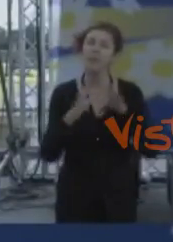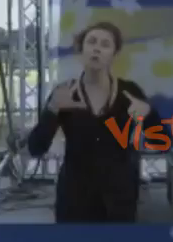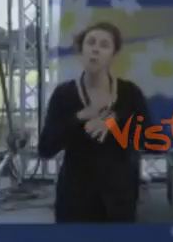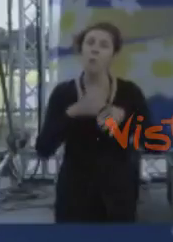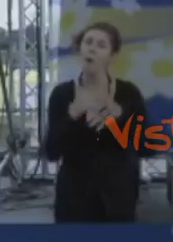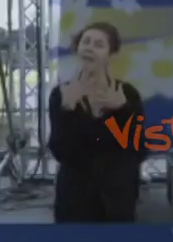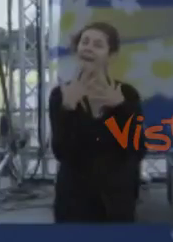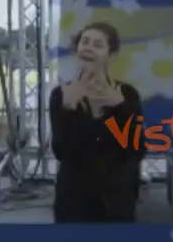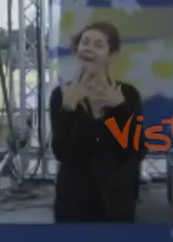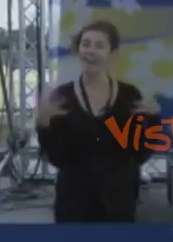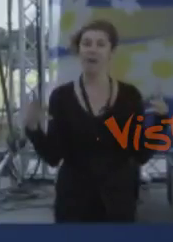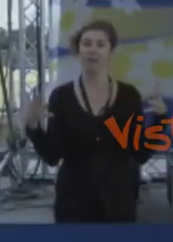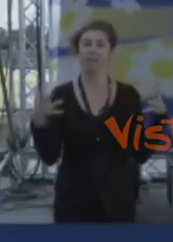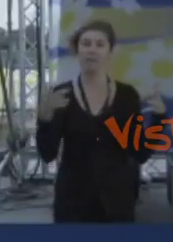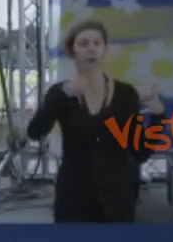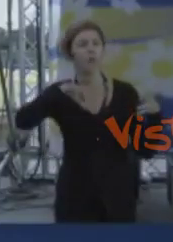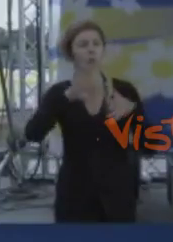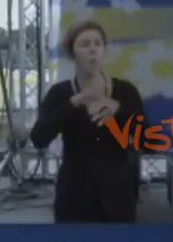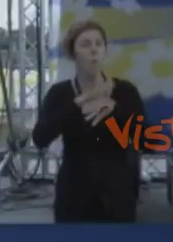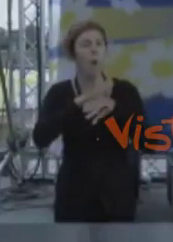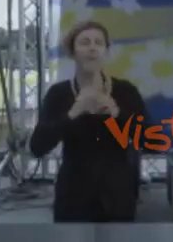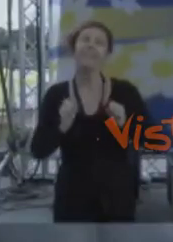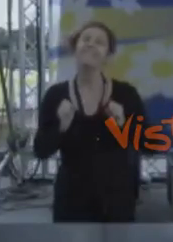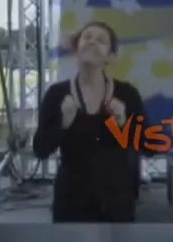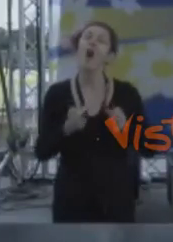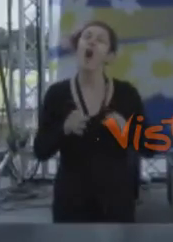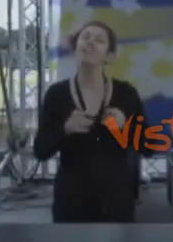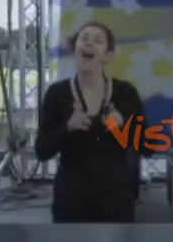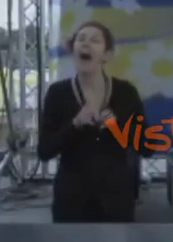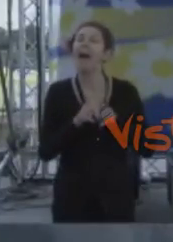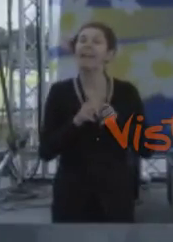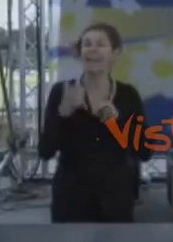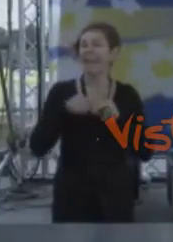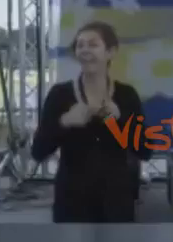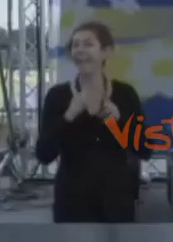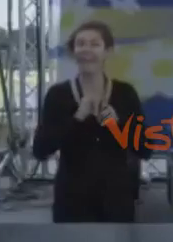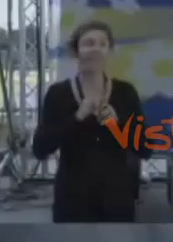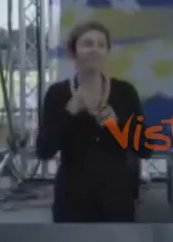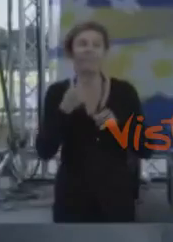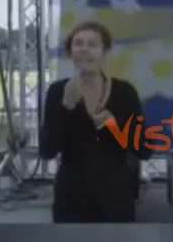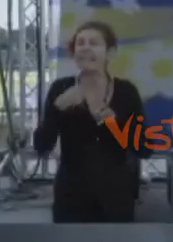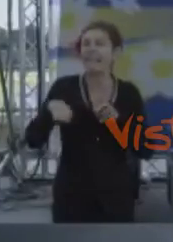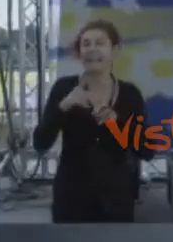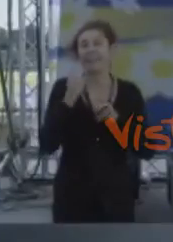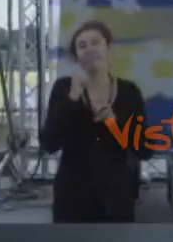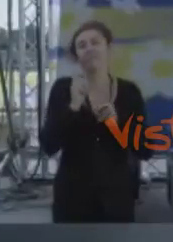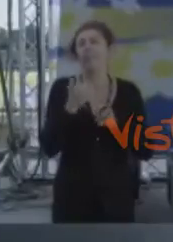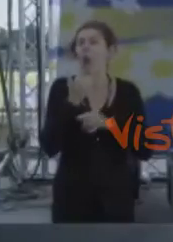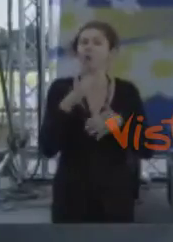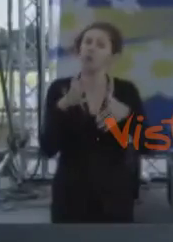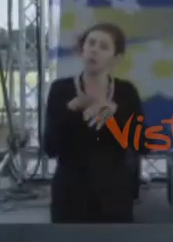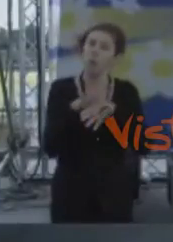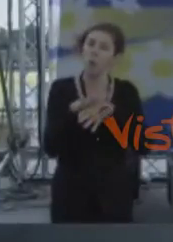una grande squadra di volontari ignoti, perché spesso io ne conosco tantissime di persone che si fanno in quattro